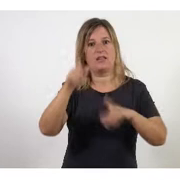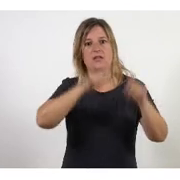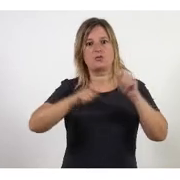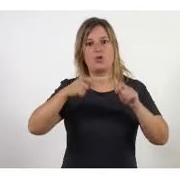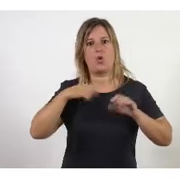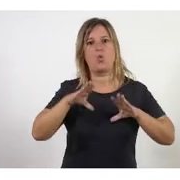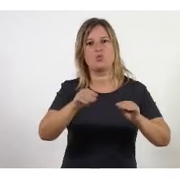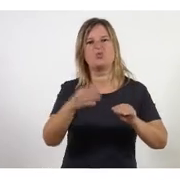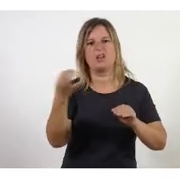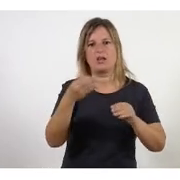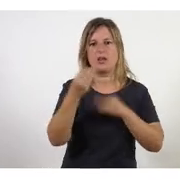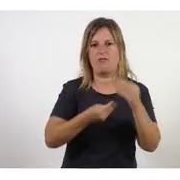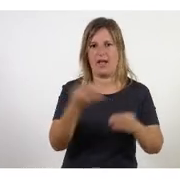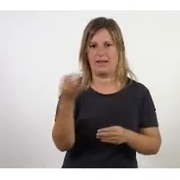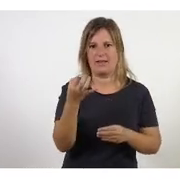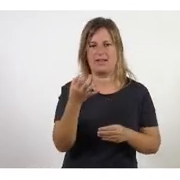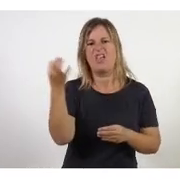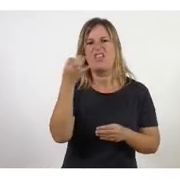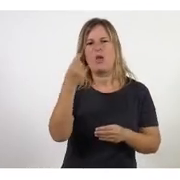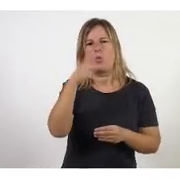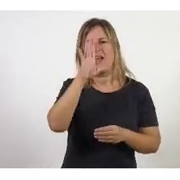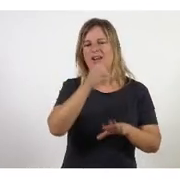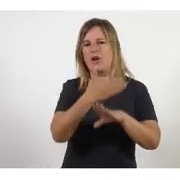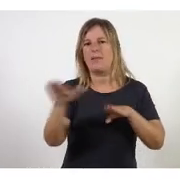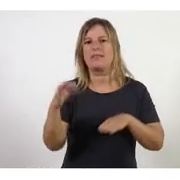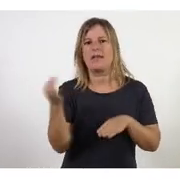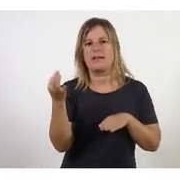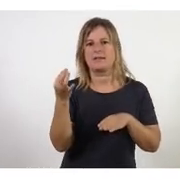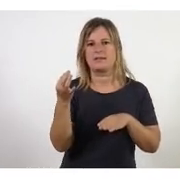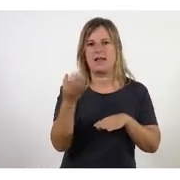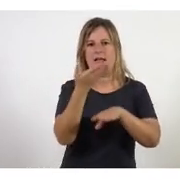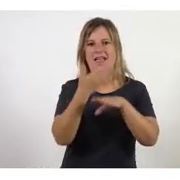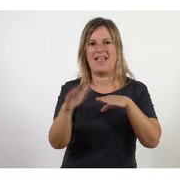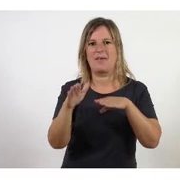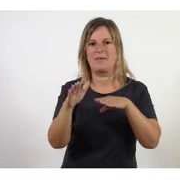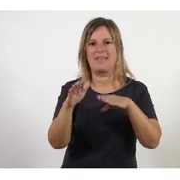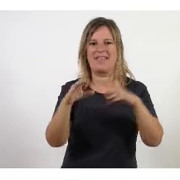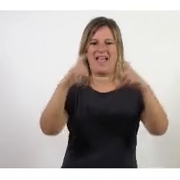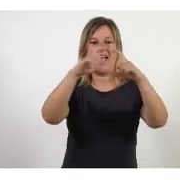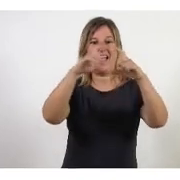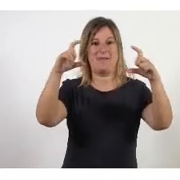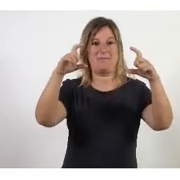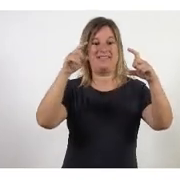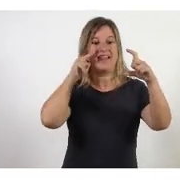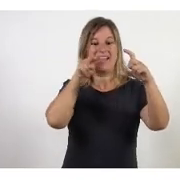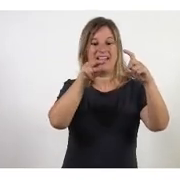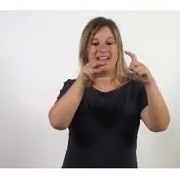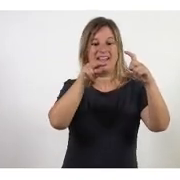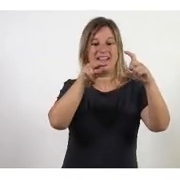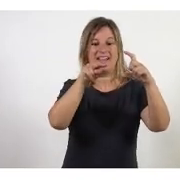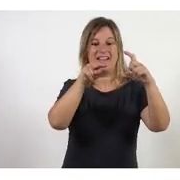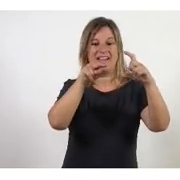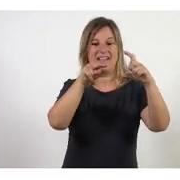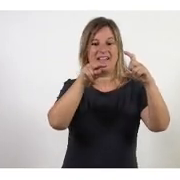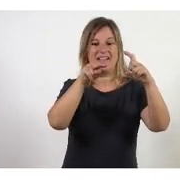Un error a evitar, molt important, és que eviteu mirar-vos a la pantalla. Mireu, jo ara m'estic mirant a mi mateix, a